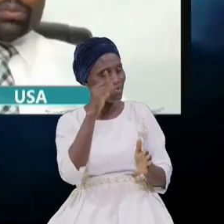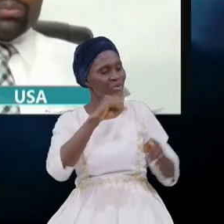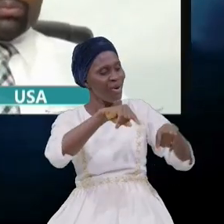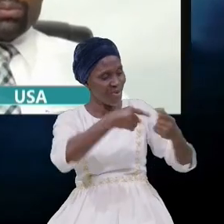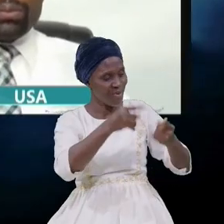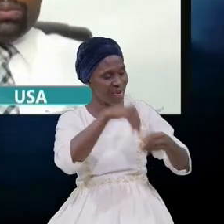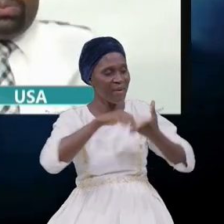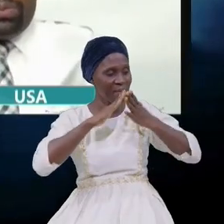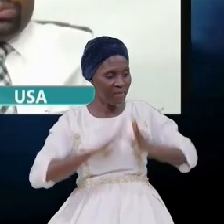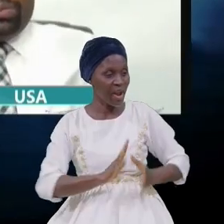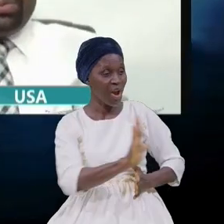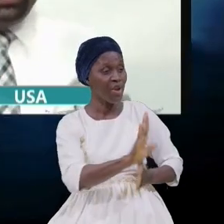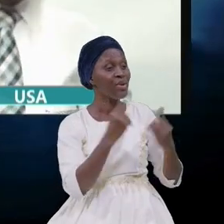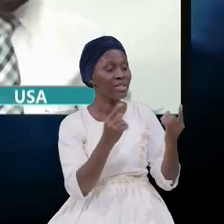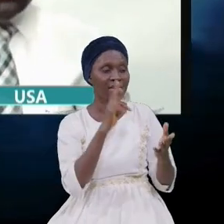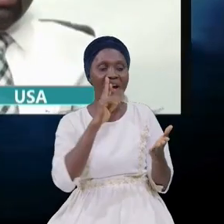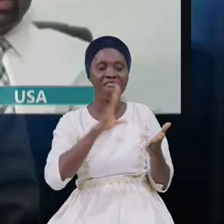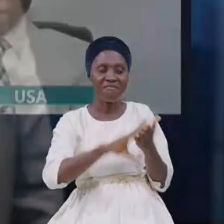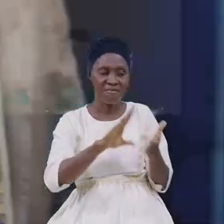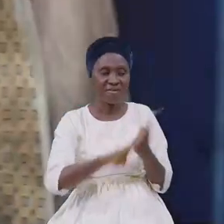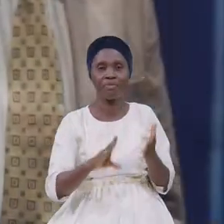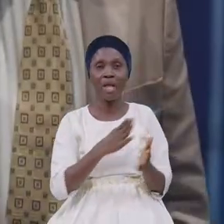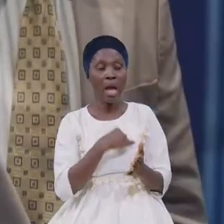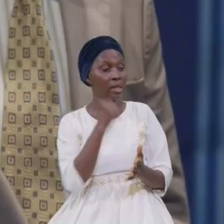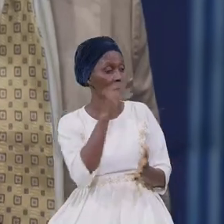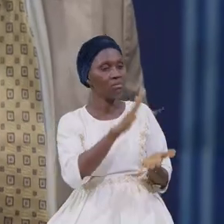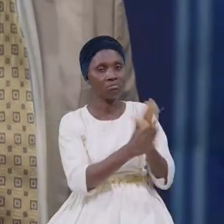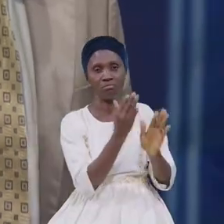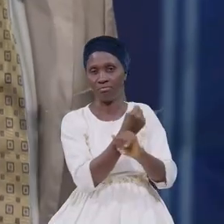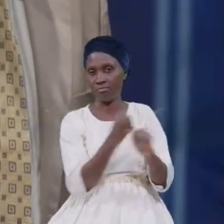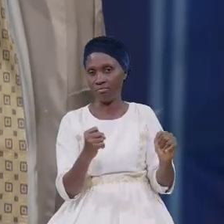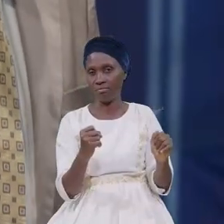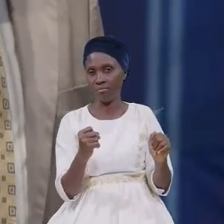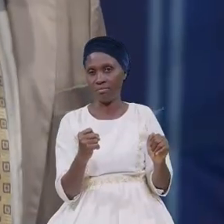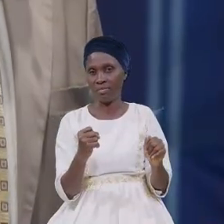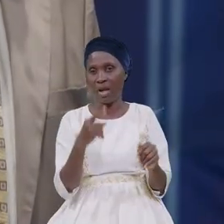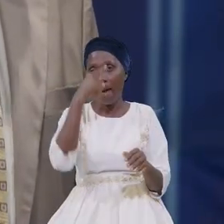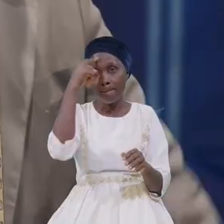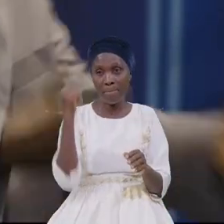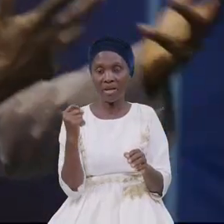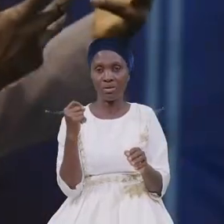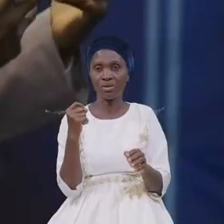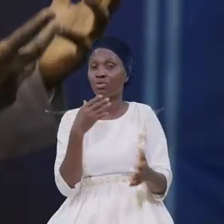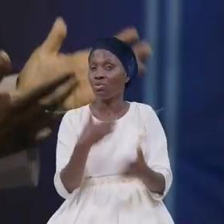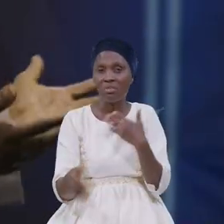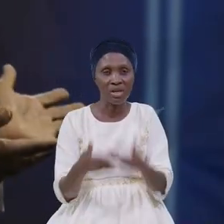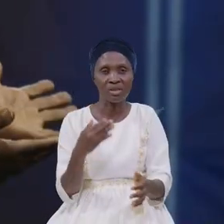tes péchés te sont pardonnés. Et elle était sauvée. Parce que, qui que vous